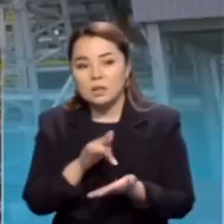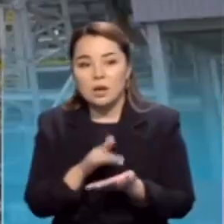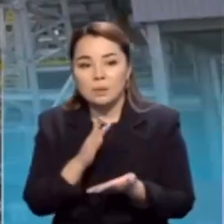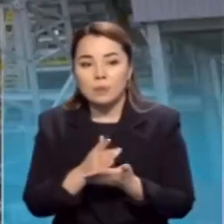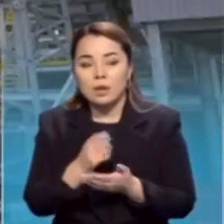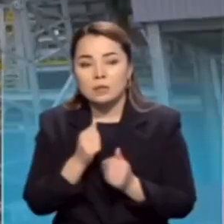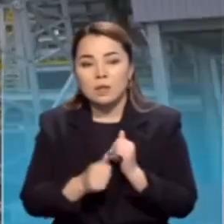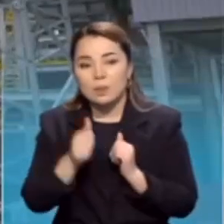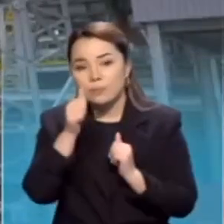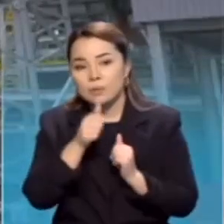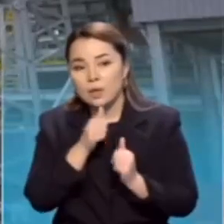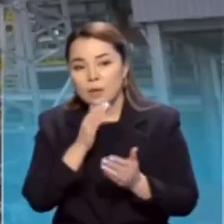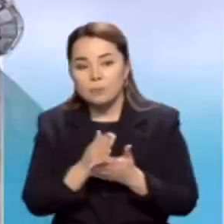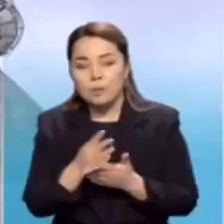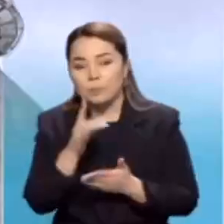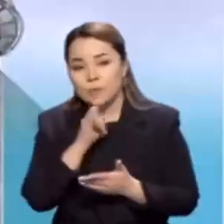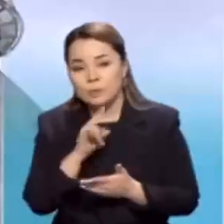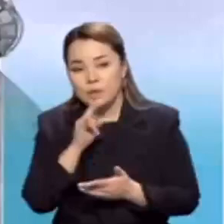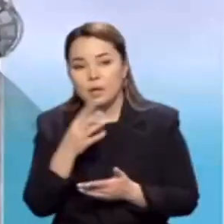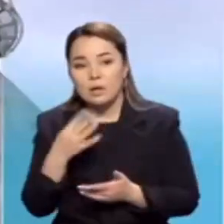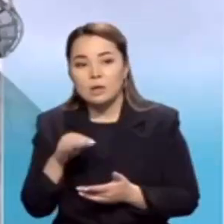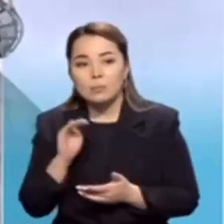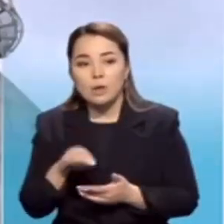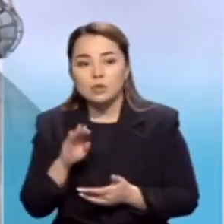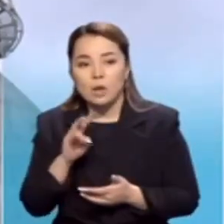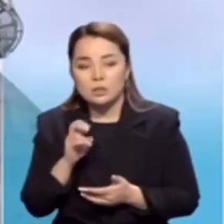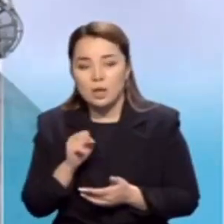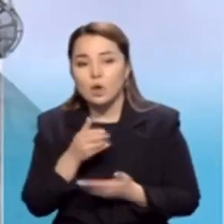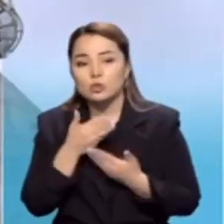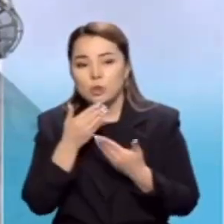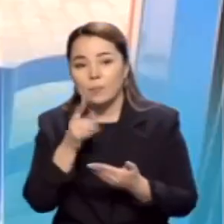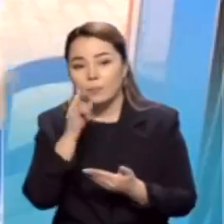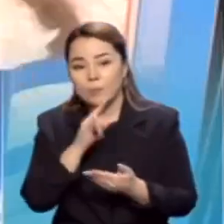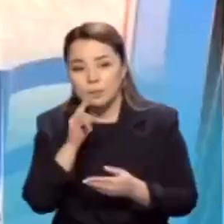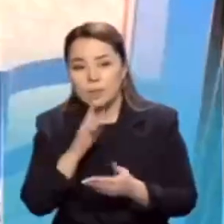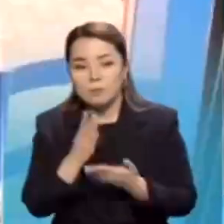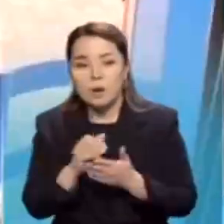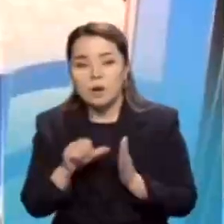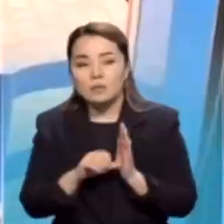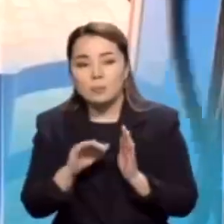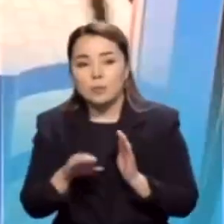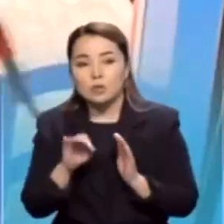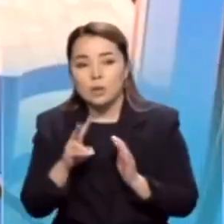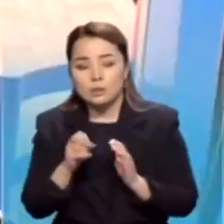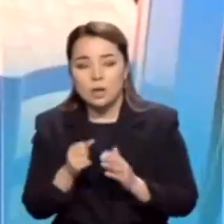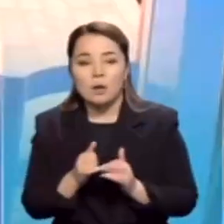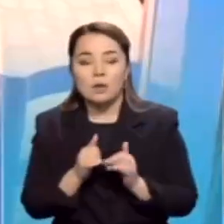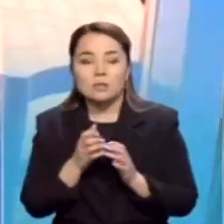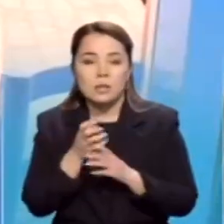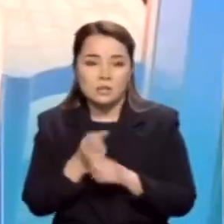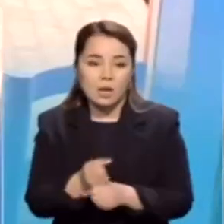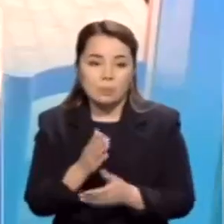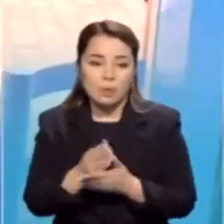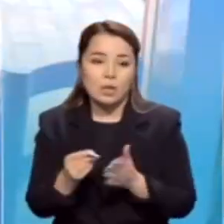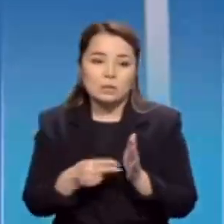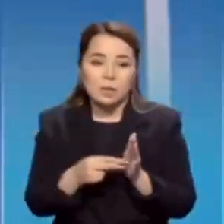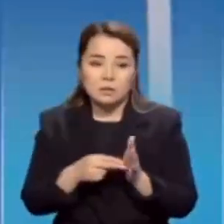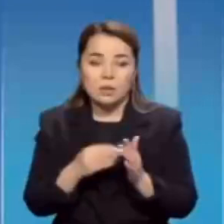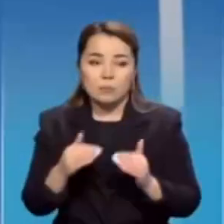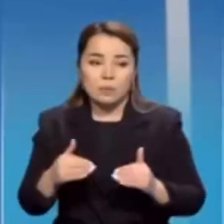сайын бензинге 40 мың тонна сұраныс болса, ақпан айында ол 6 мың тоннаға кемейді. Әдейі тапшылық жасап бағаны